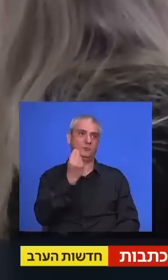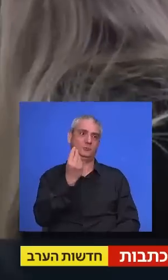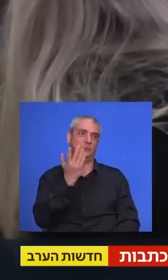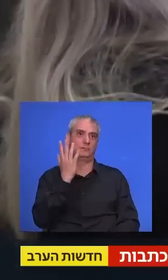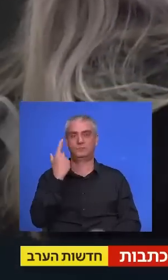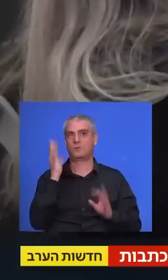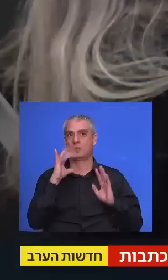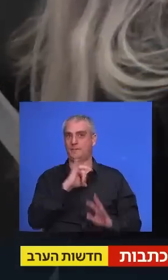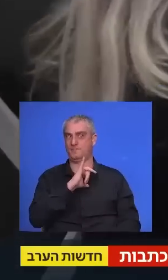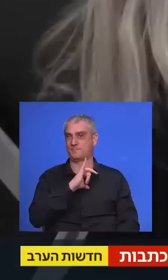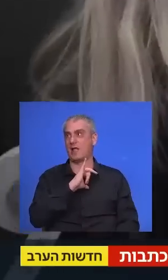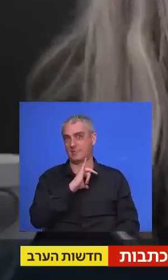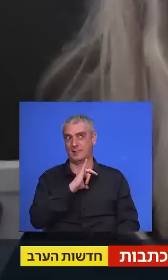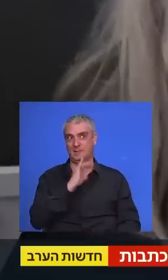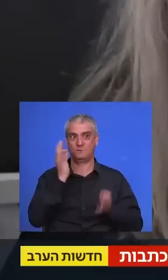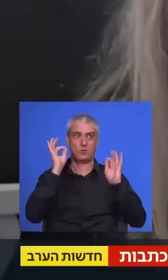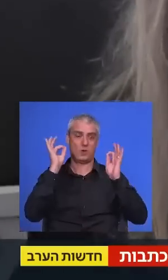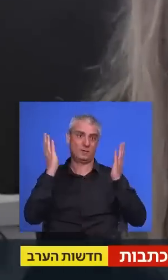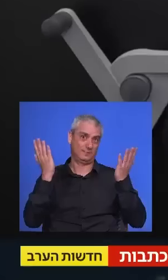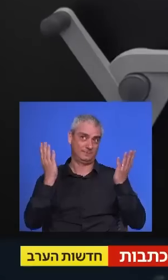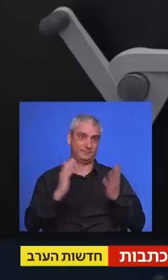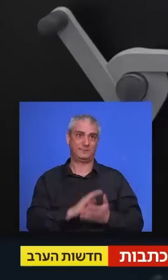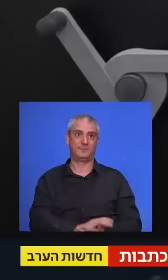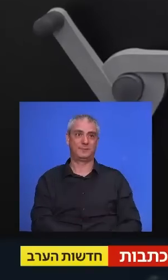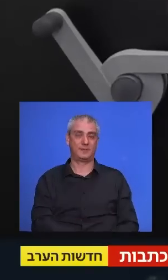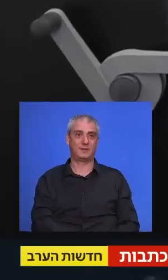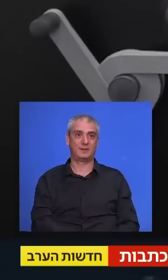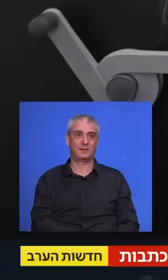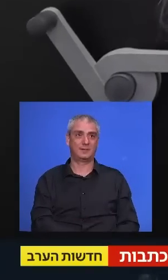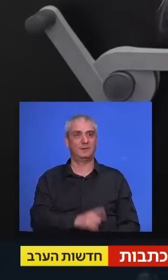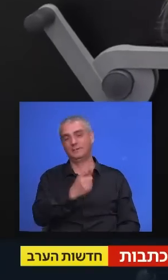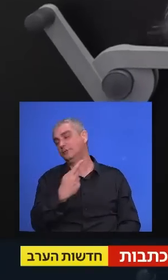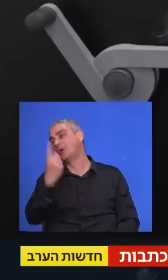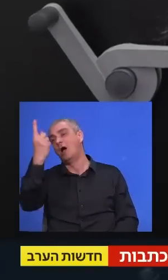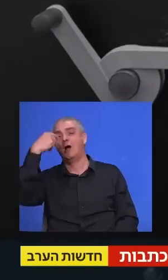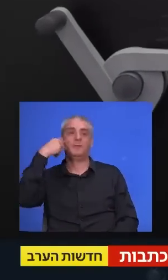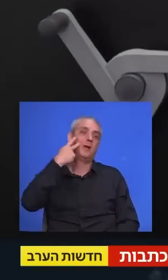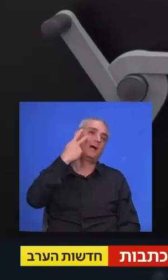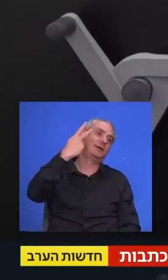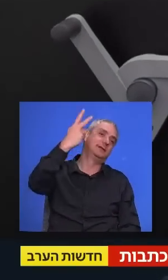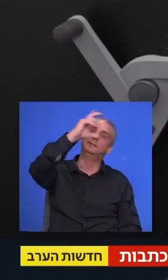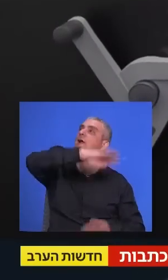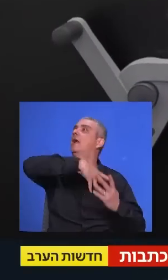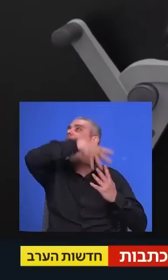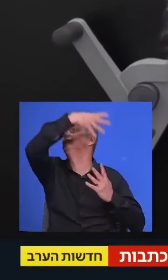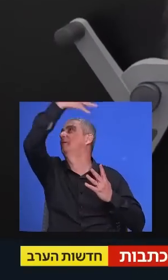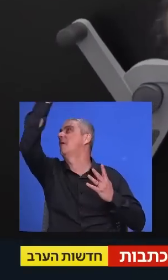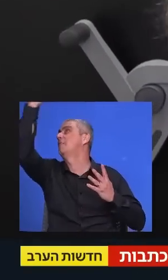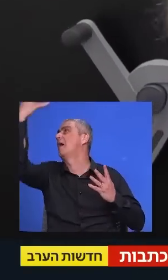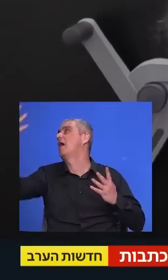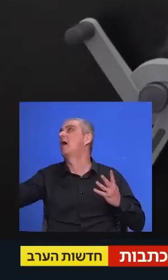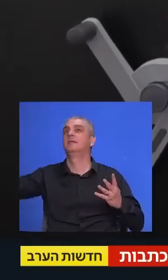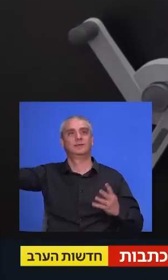דבר מאוד מיוחד, מאוד מעניין. שם, שם ראיתי קשת